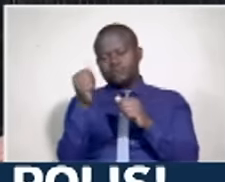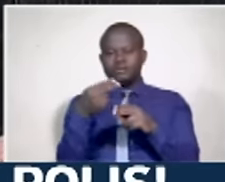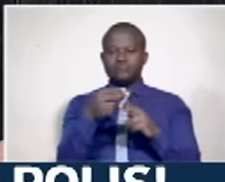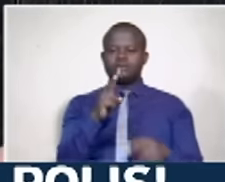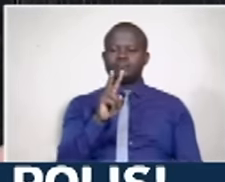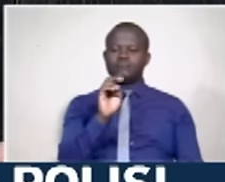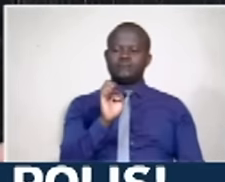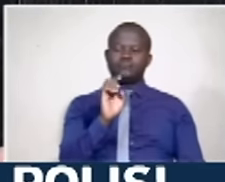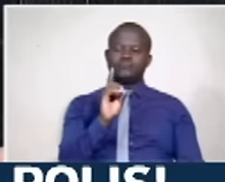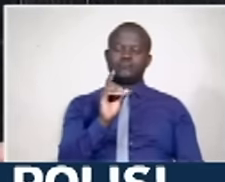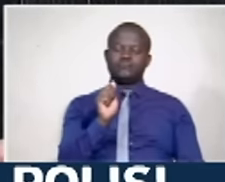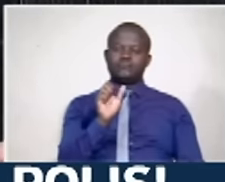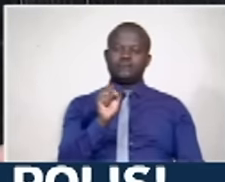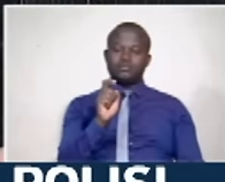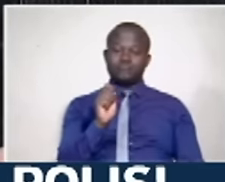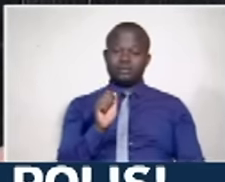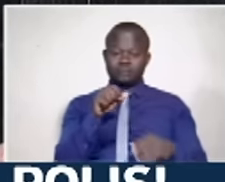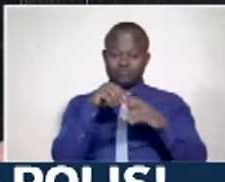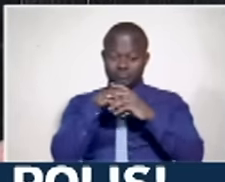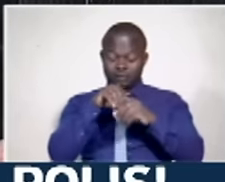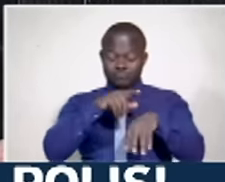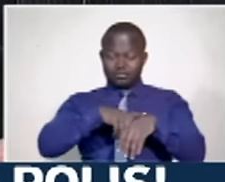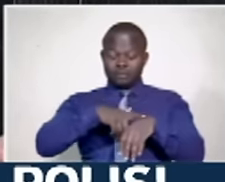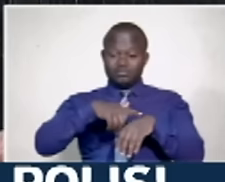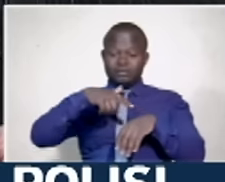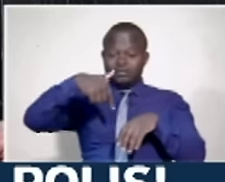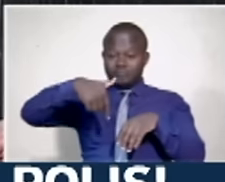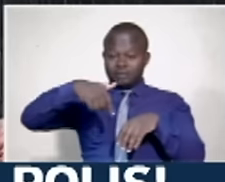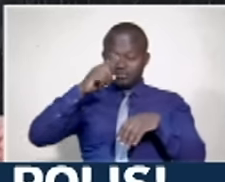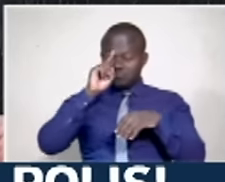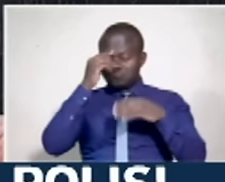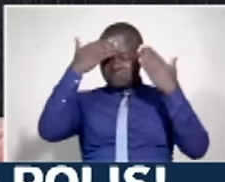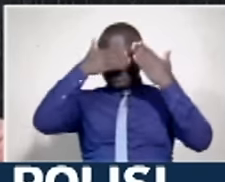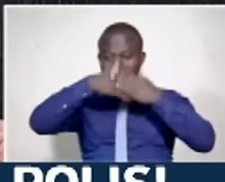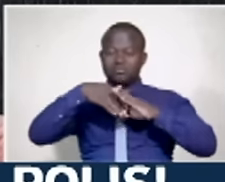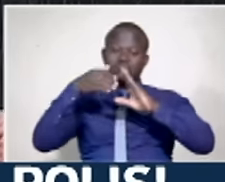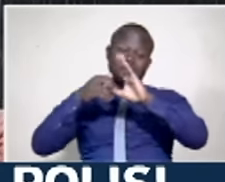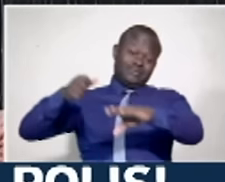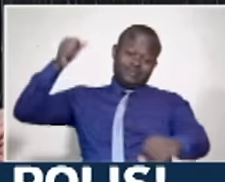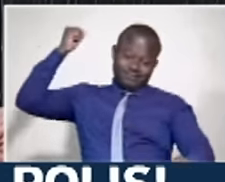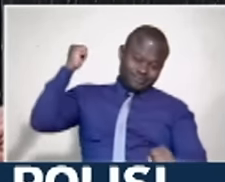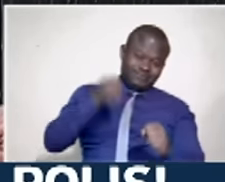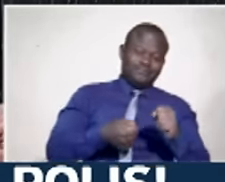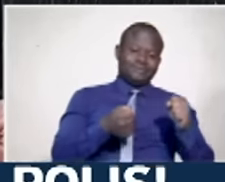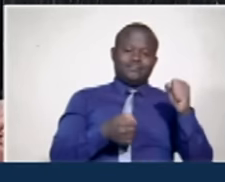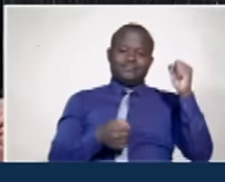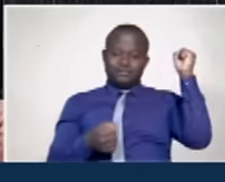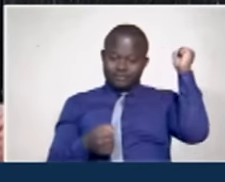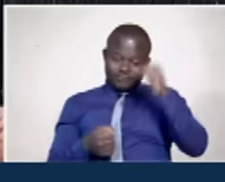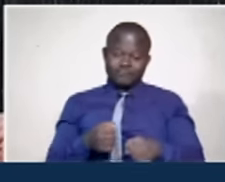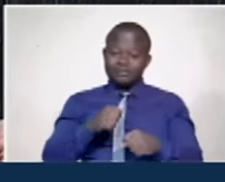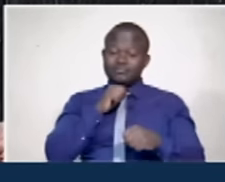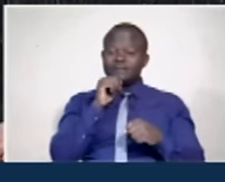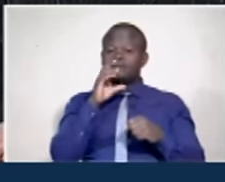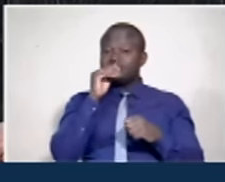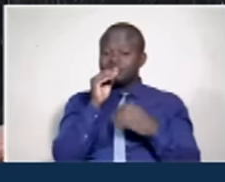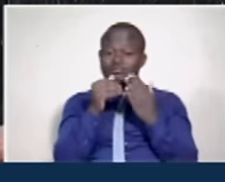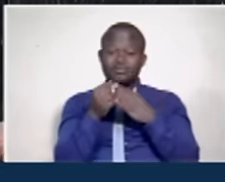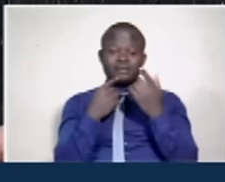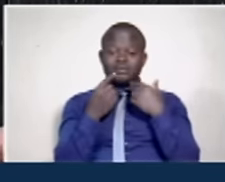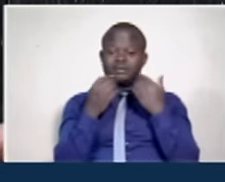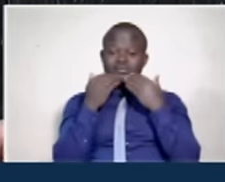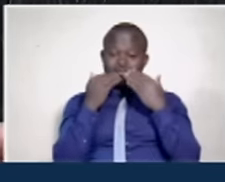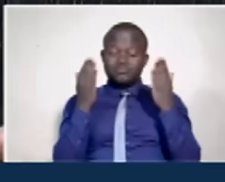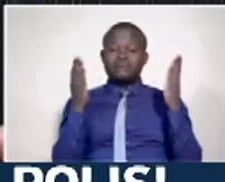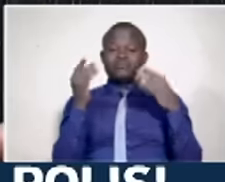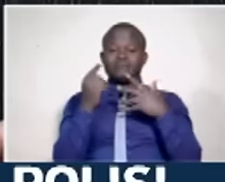Vedacity noneho mu masaha saba z'ijoro twumva umuntu aturiheje amara dutemagurana tutabanye no kuvugana nta